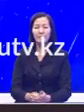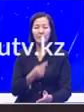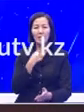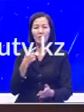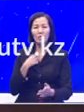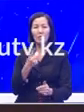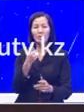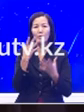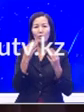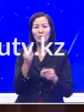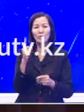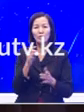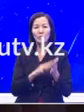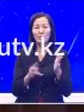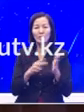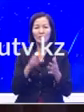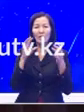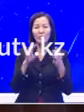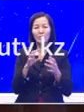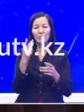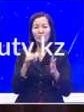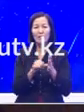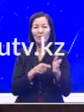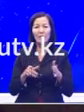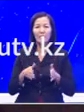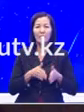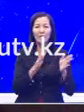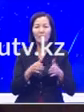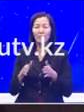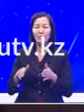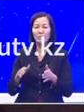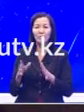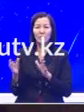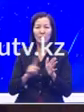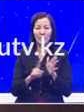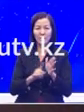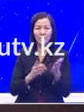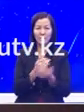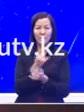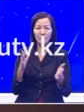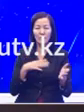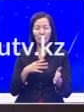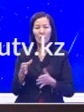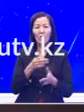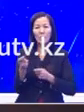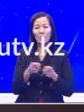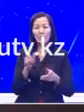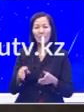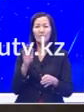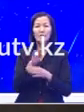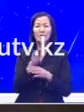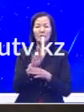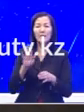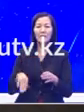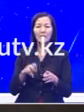Талдықорғанда күніне 187 қоғамдық көлік 26 бағыт бойынша тұрғындарды тасымалдап қызмет көрсетеді. Облыс әкімінің сынынан кейін тексеріс